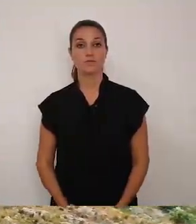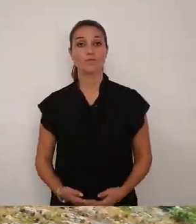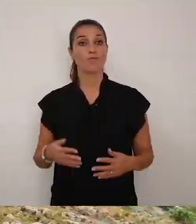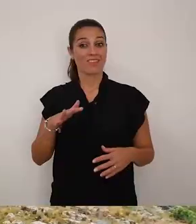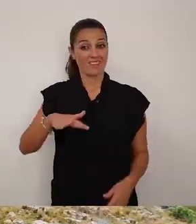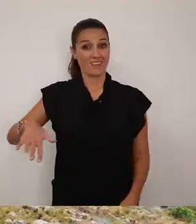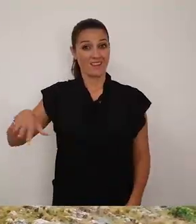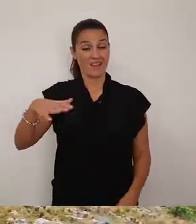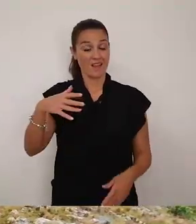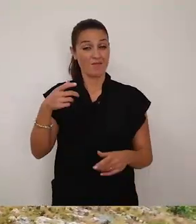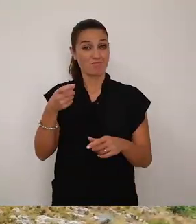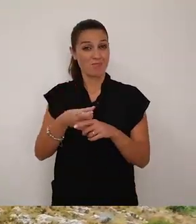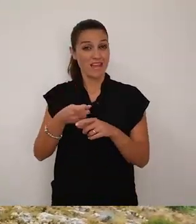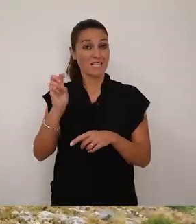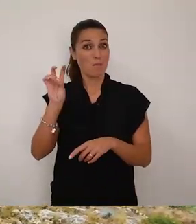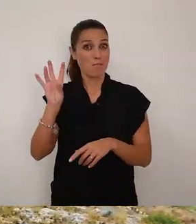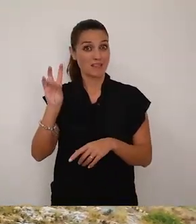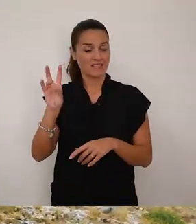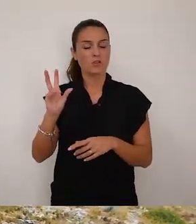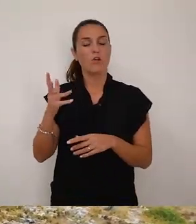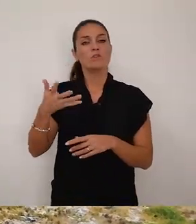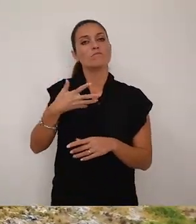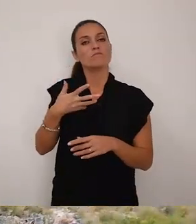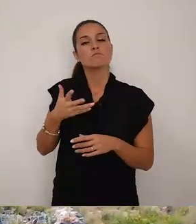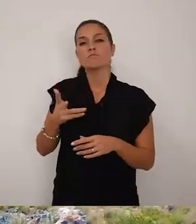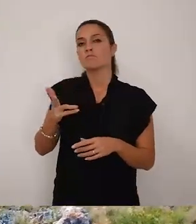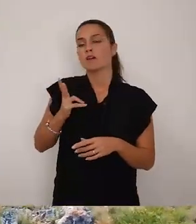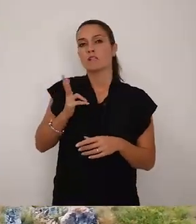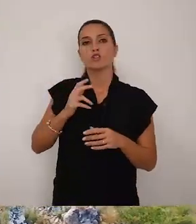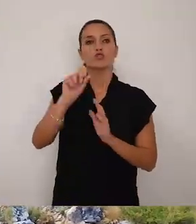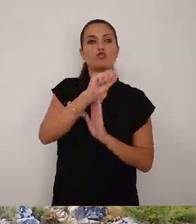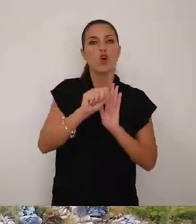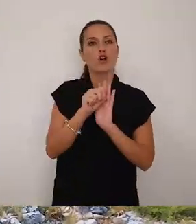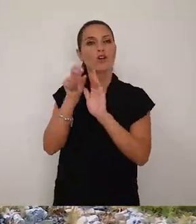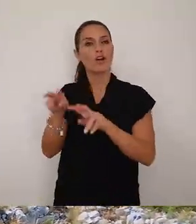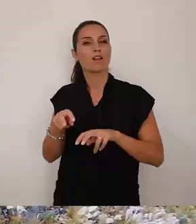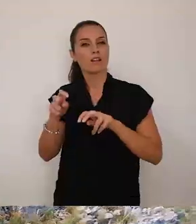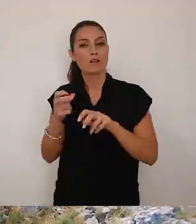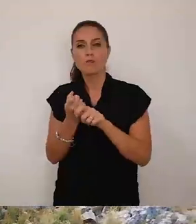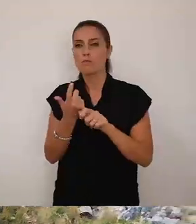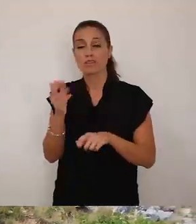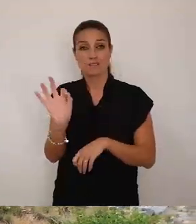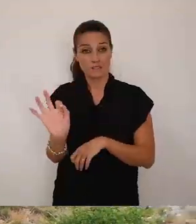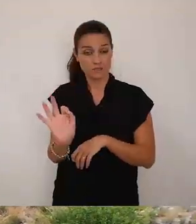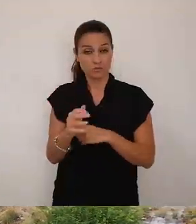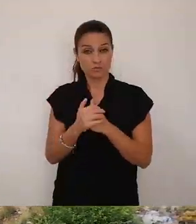Il territorio di Matino conserva un notevole patrimonio storico-rupestre di grande importanza archeologica.